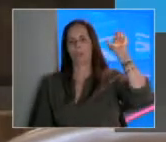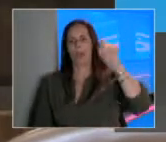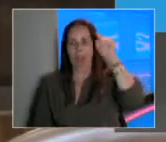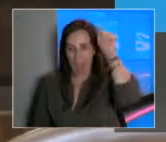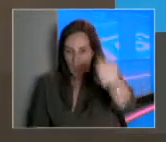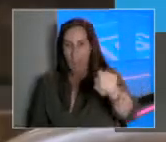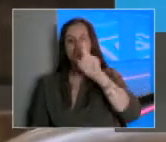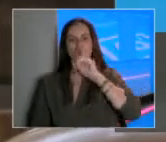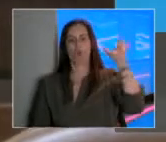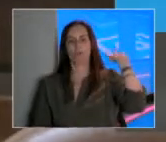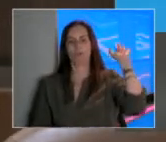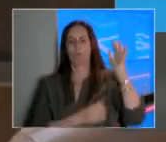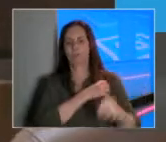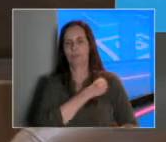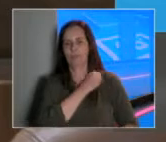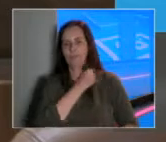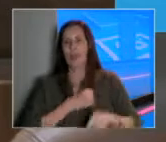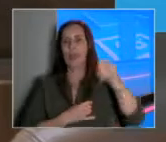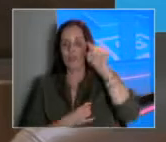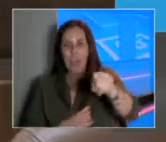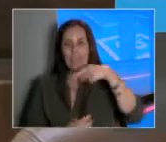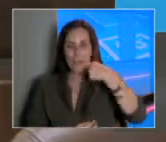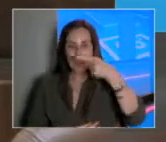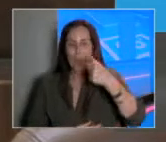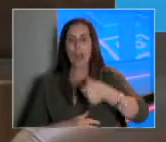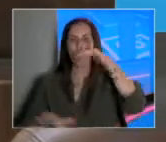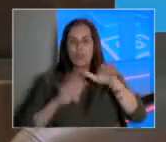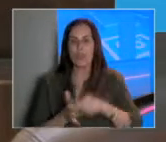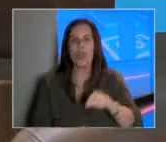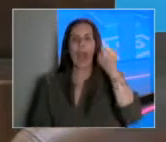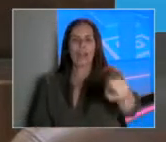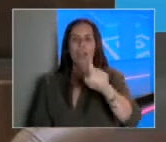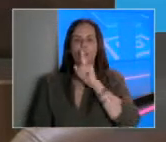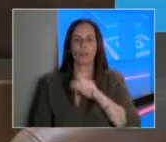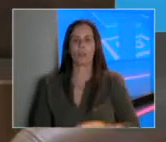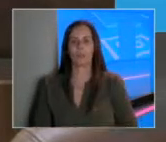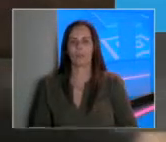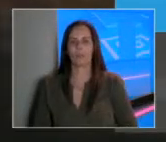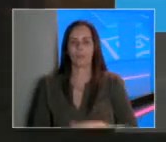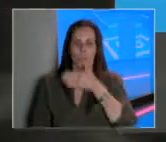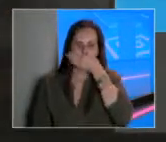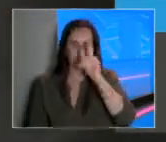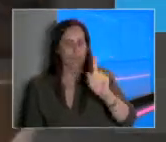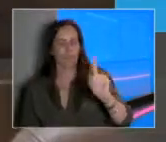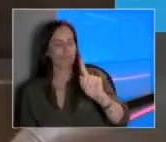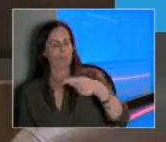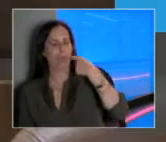אתה תשתוק. כשאתה מדבר על ראש הממשלה, אתה תשתוק.